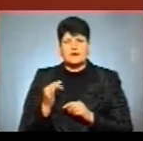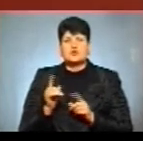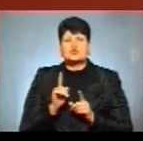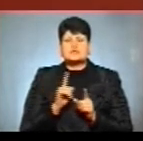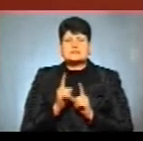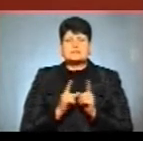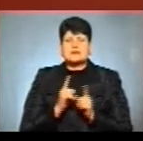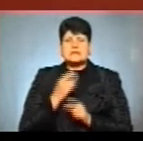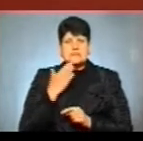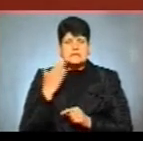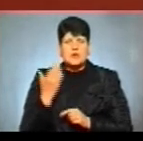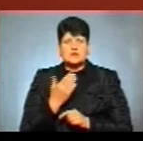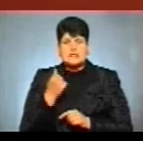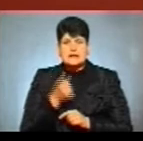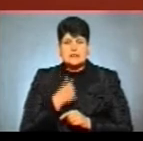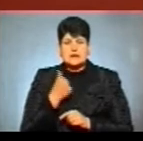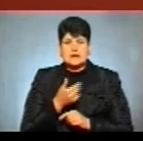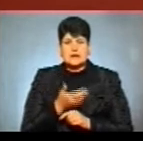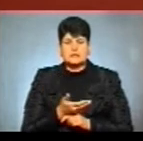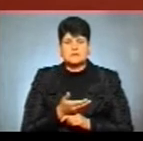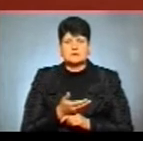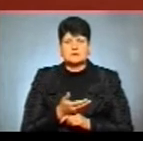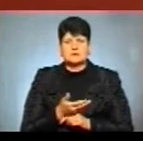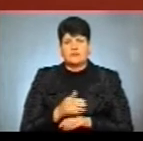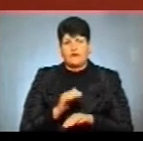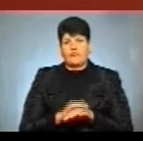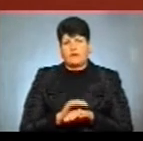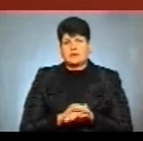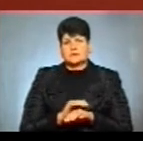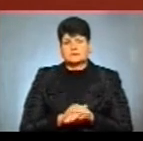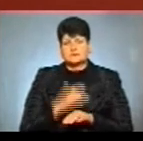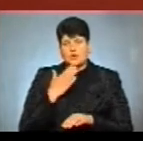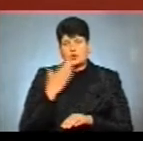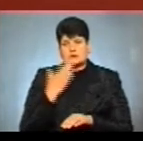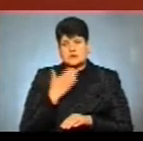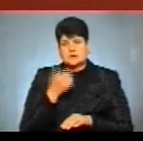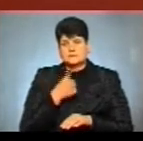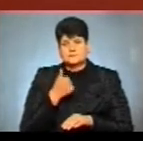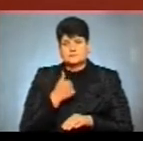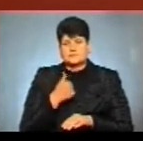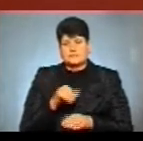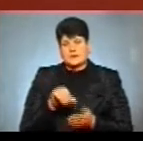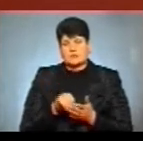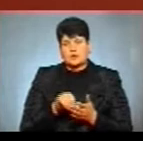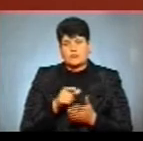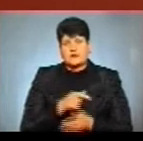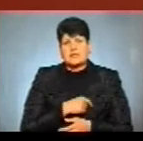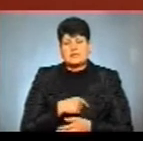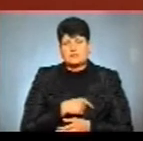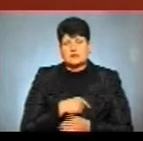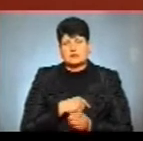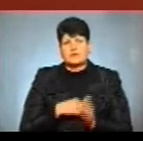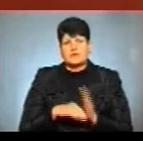що змінилося за останній рік, ну фактично так останній і перебування в цій каденції